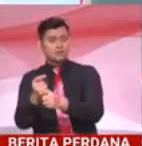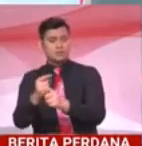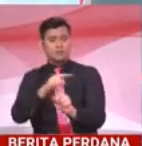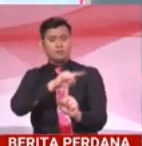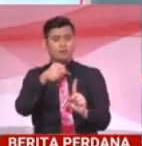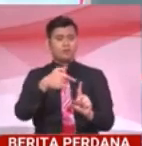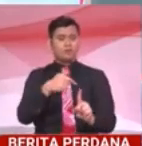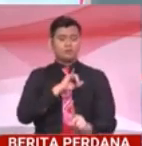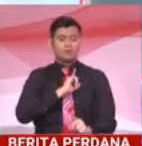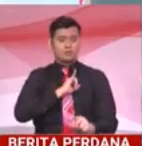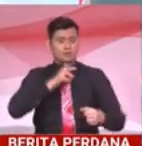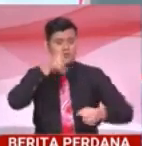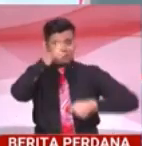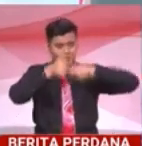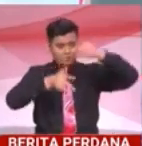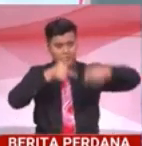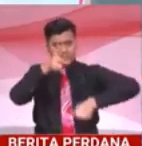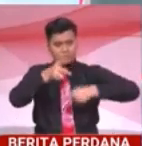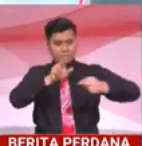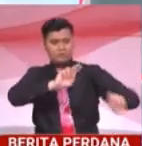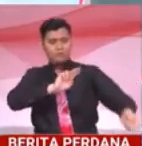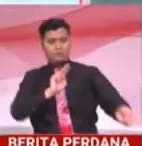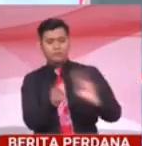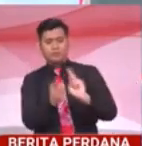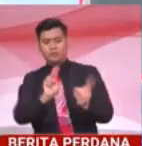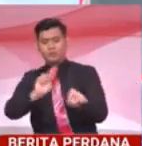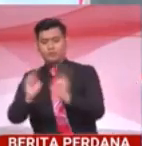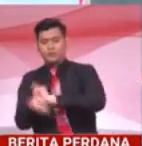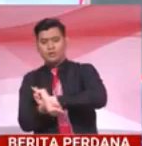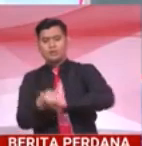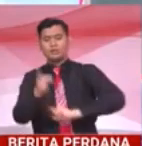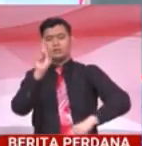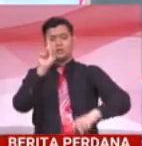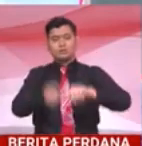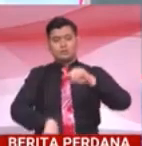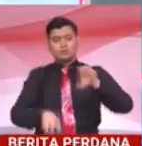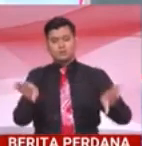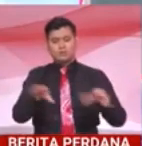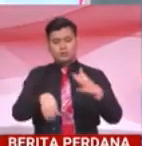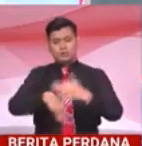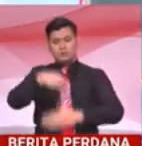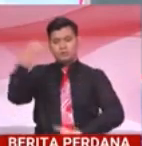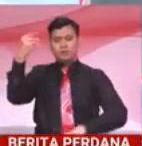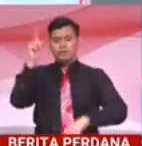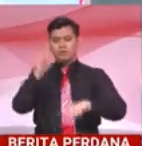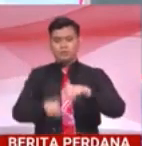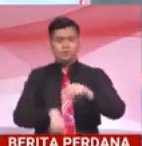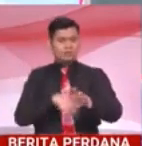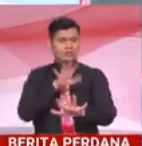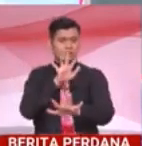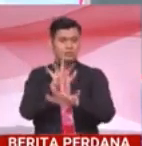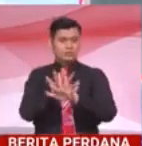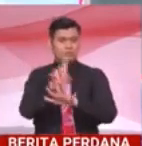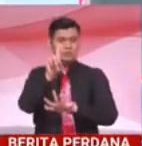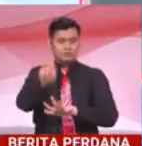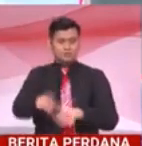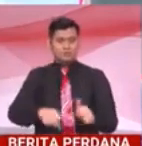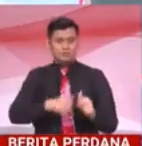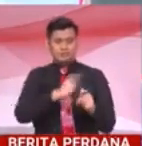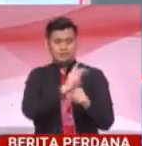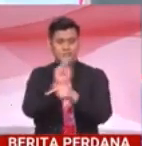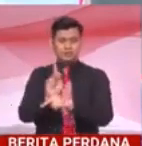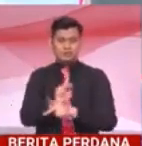syuting tuh banyak benda yang gede ubah simple lah contohnya tak beliau do sangat tabir ramai generasi goes